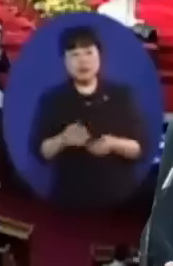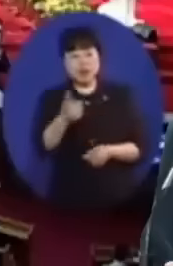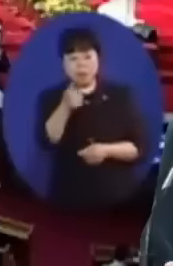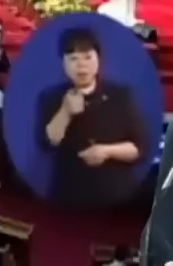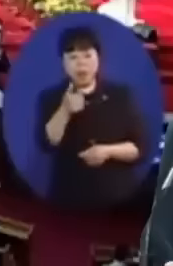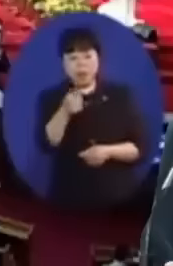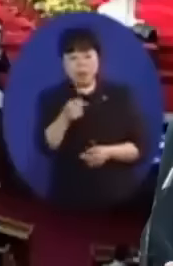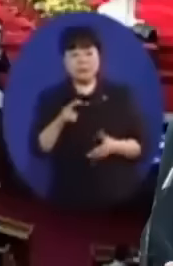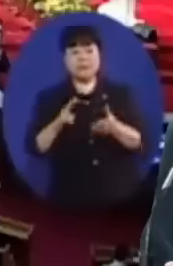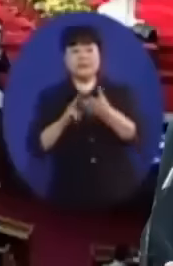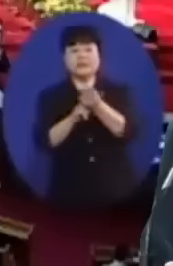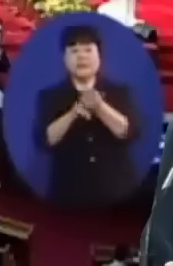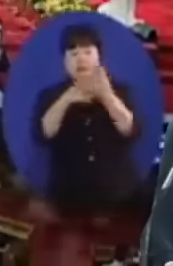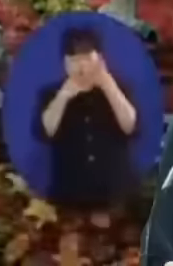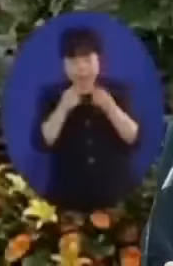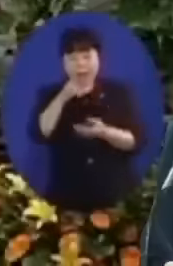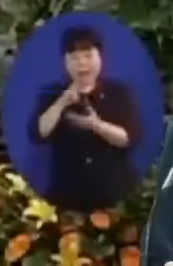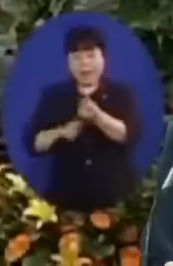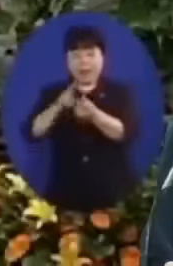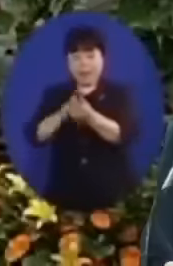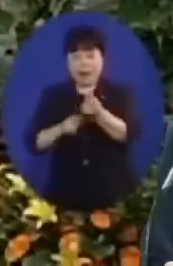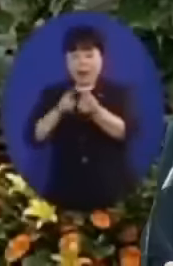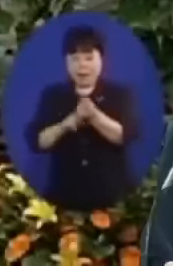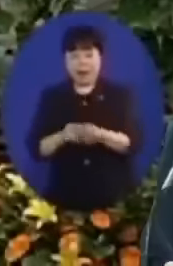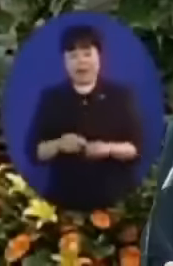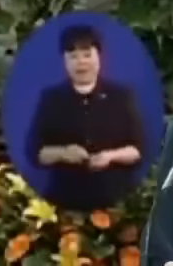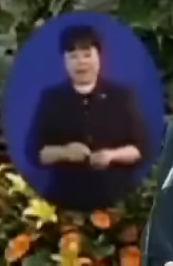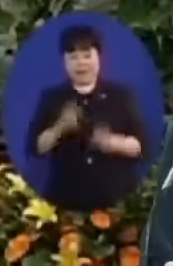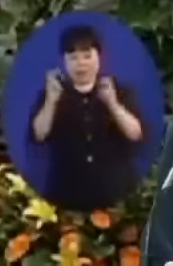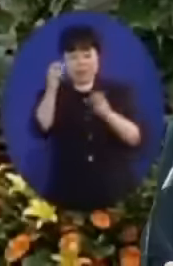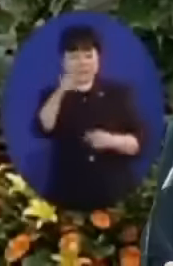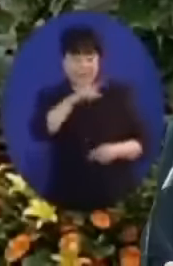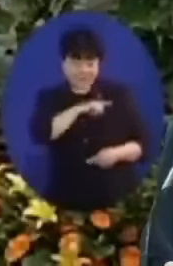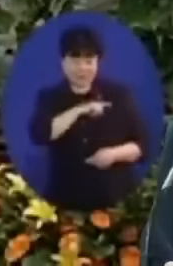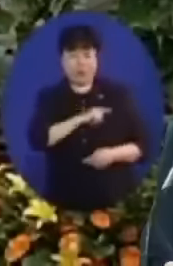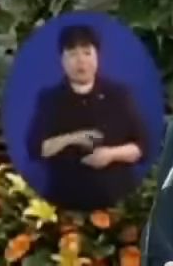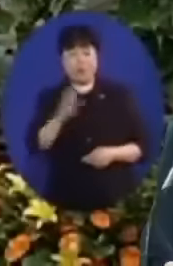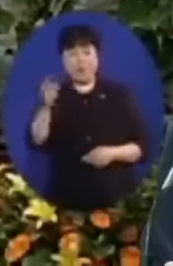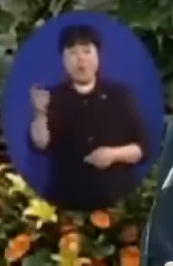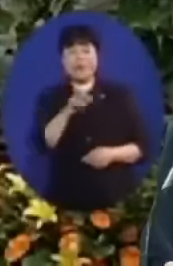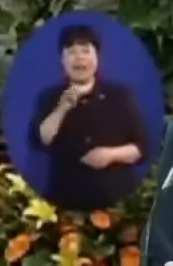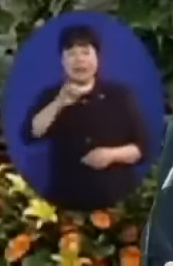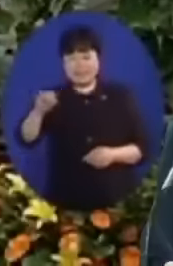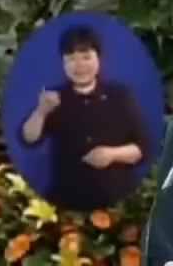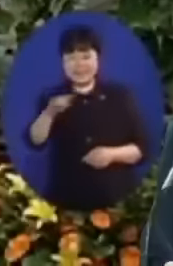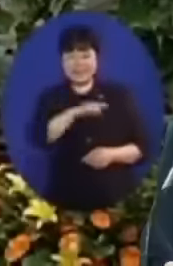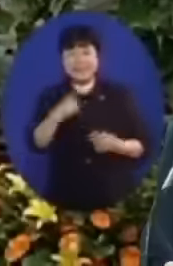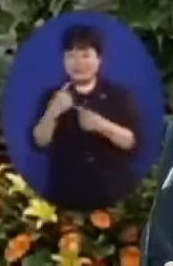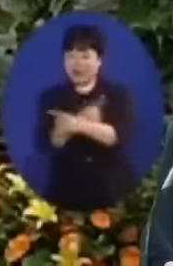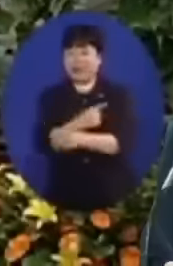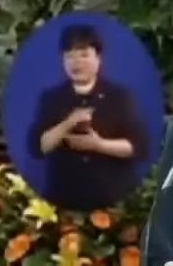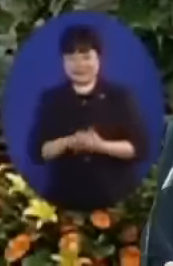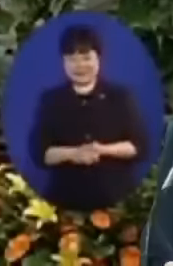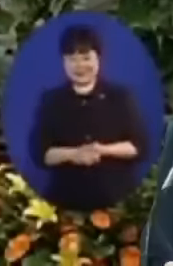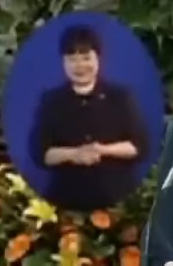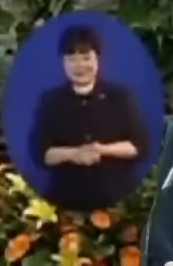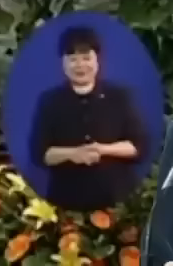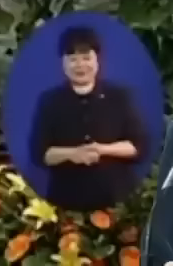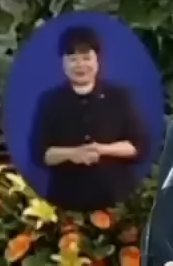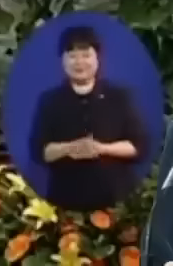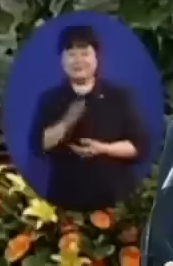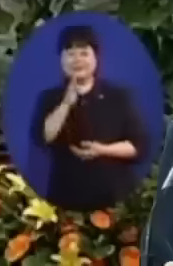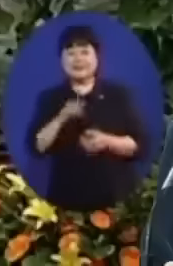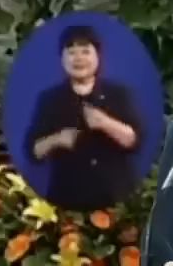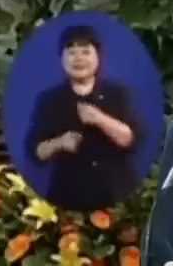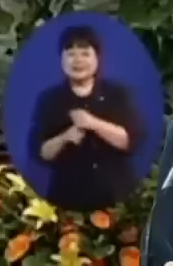볼펜은 기적같이 많이 판매되어 회사 이름도 아예 모나미로 바꾸어 쓰십니다. 모나미라는